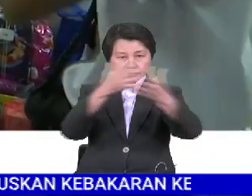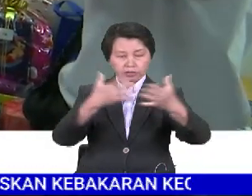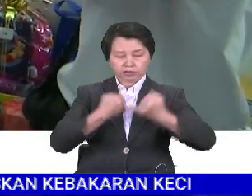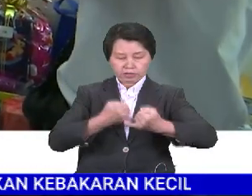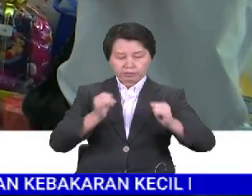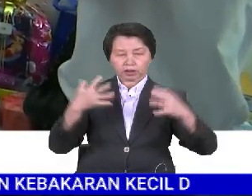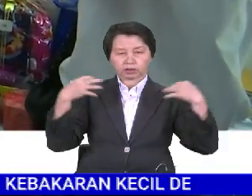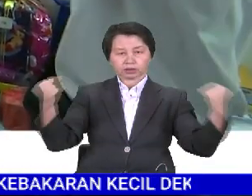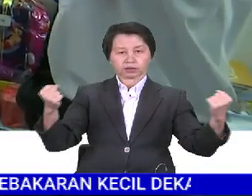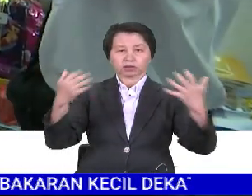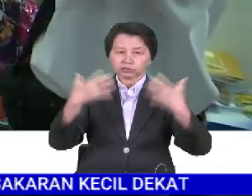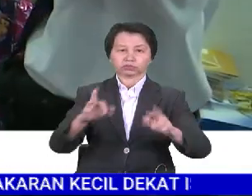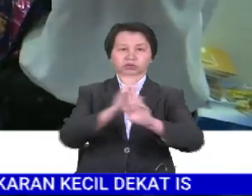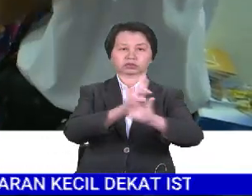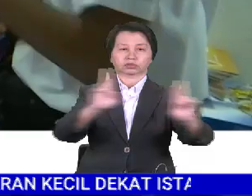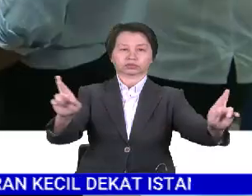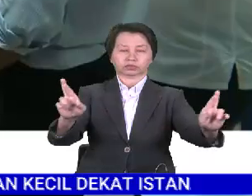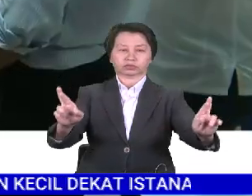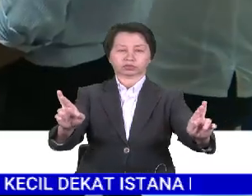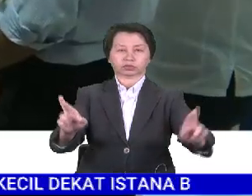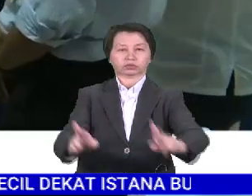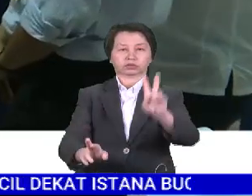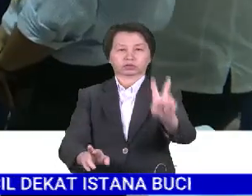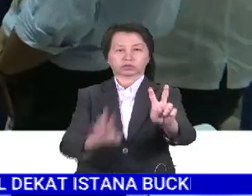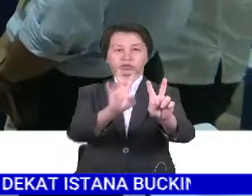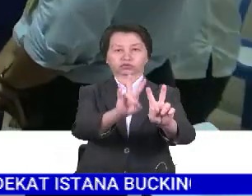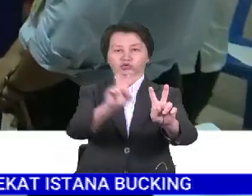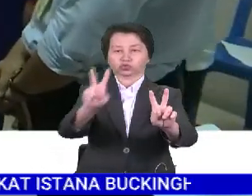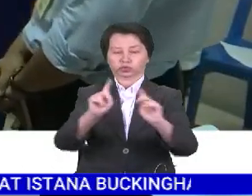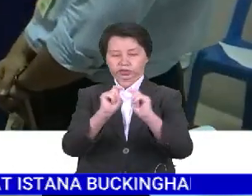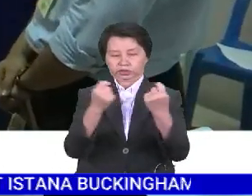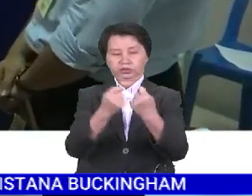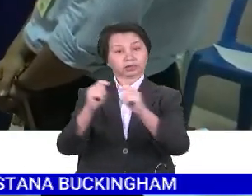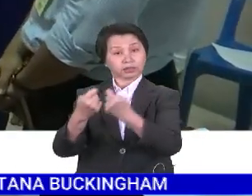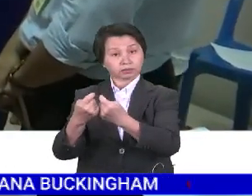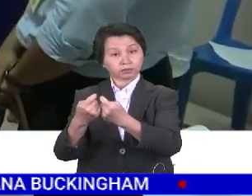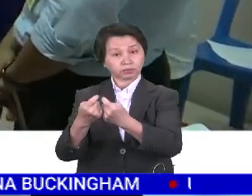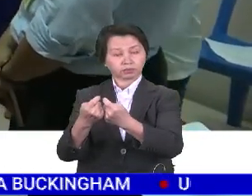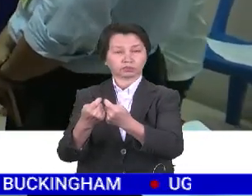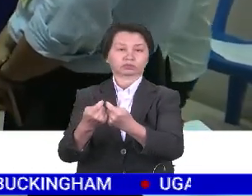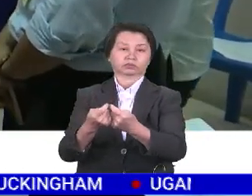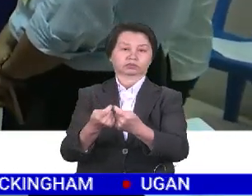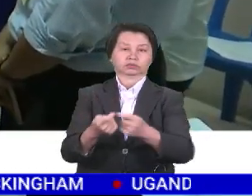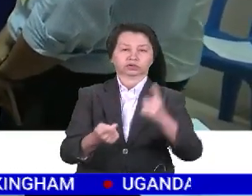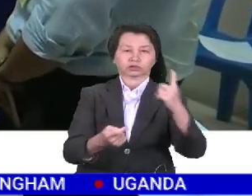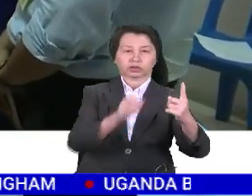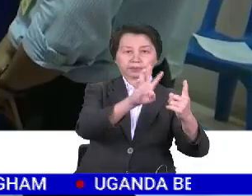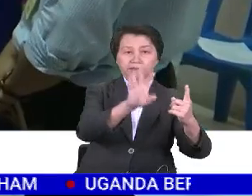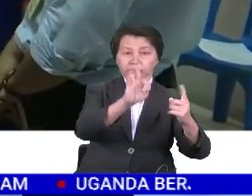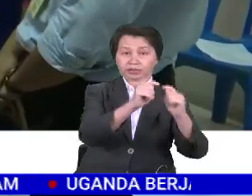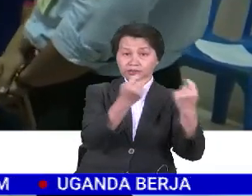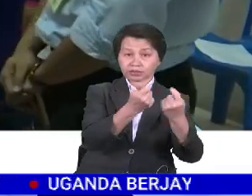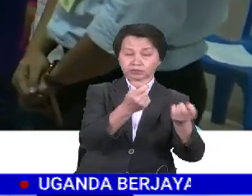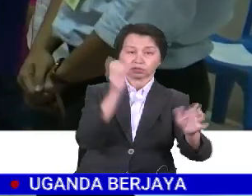Kesihatan Negeri Pahang telah menyediakan sebanyak 272 pasukan iaitu 149